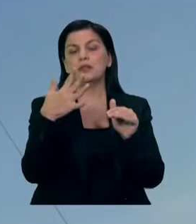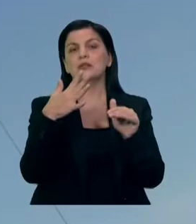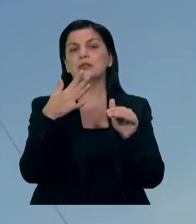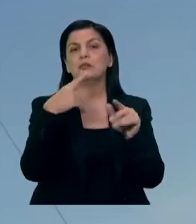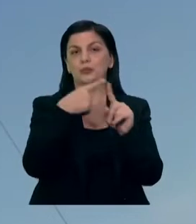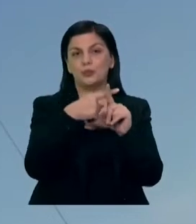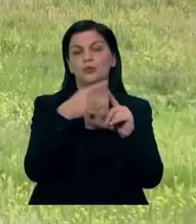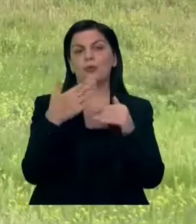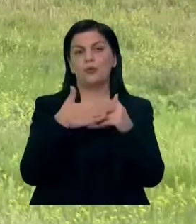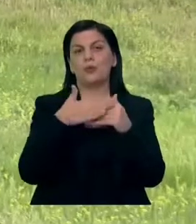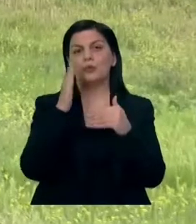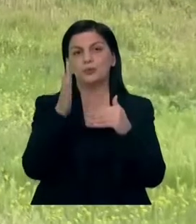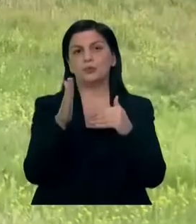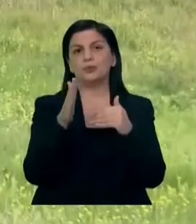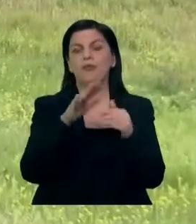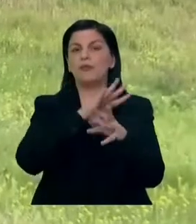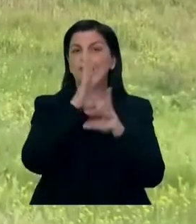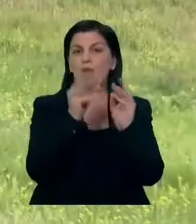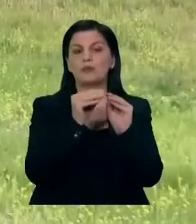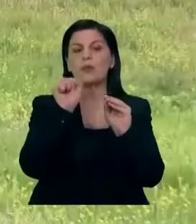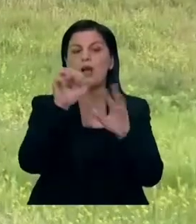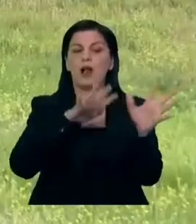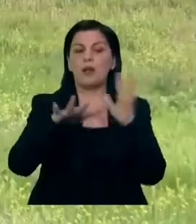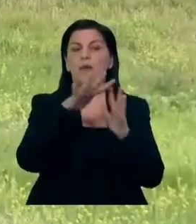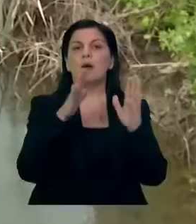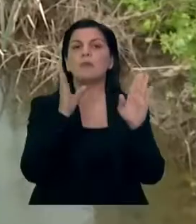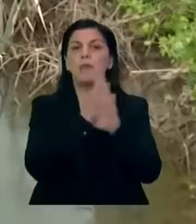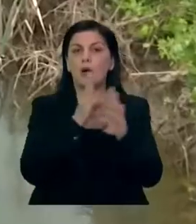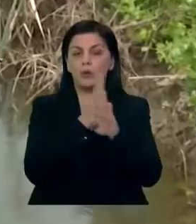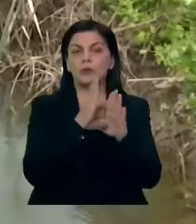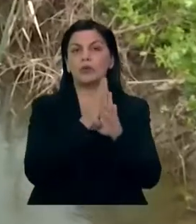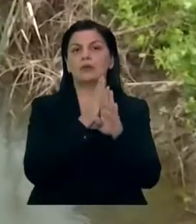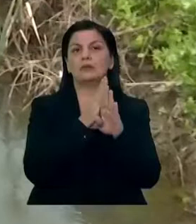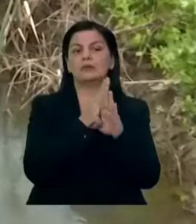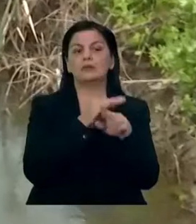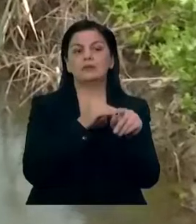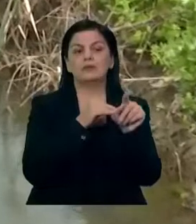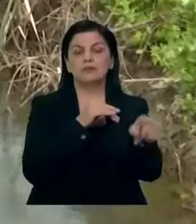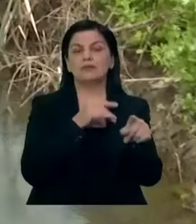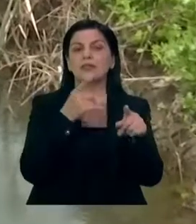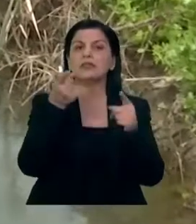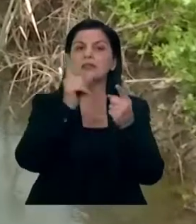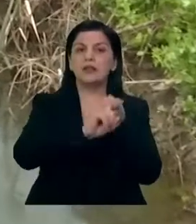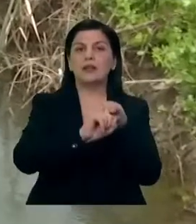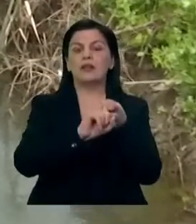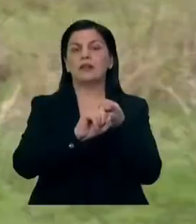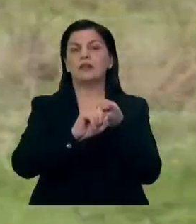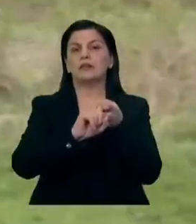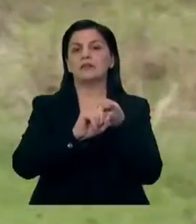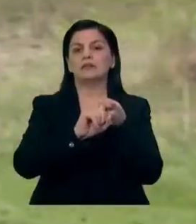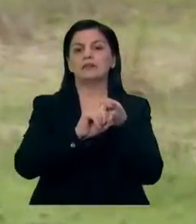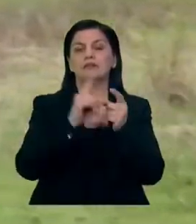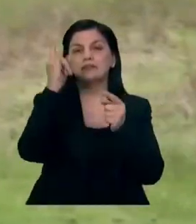olacağı proqnozlaşdırılır. Ümumilikdə isə Qarabağın havası gələcəkdə burada qurulacaq infrastruktur hesabına ölçüləcək. Belə ki, Qarabağa